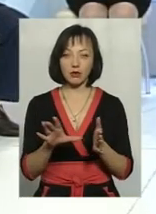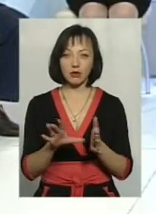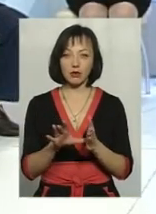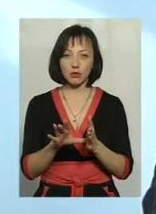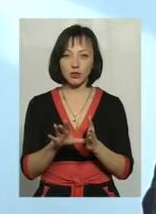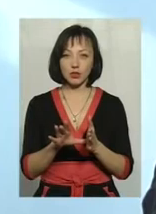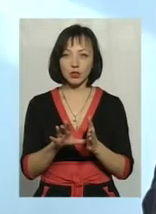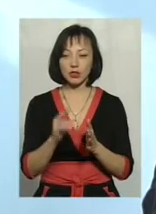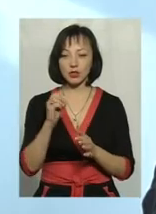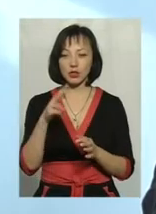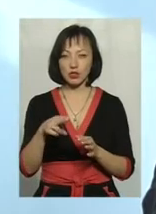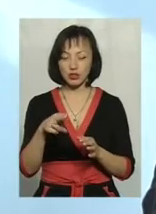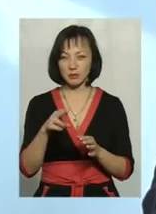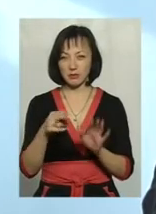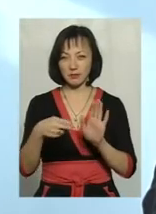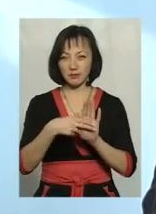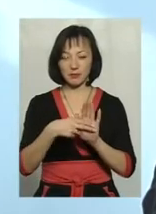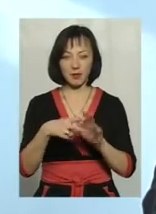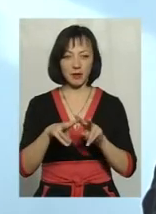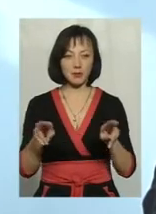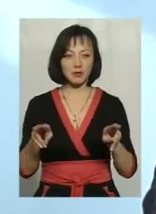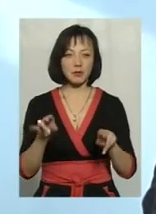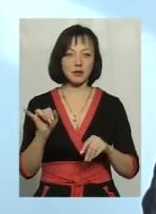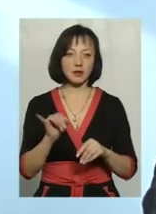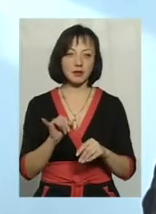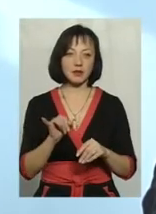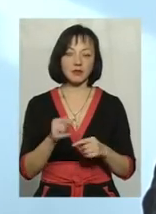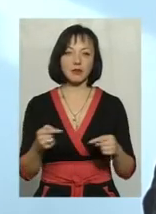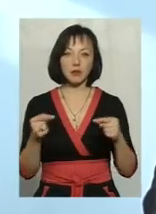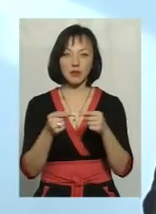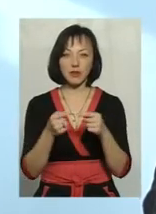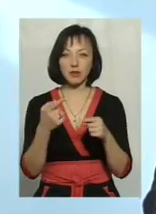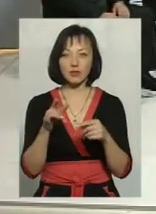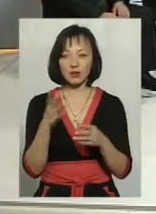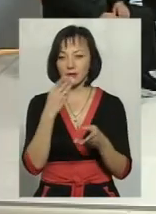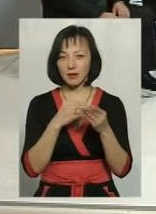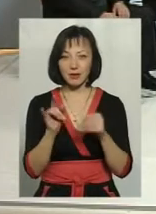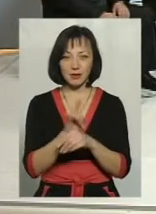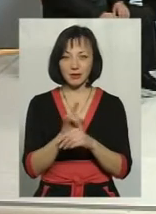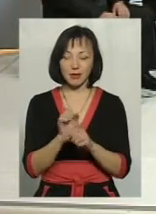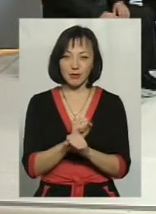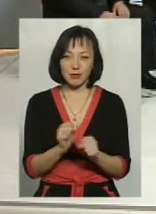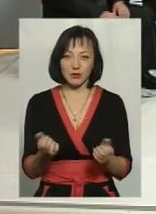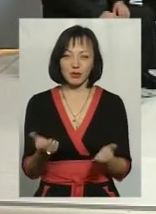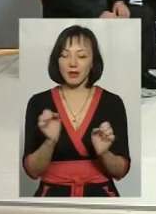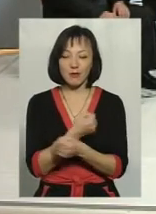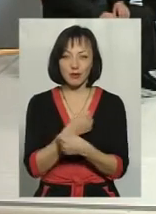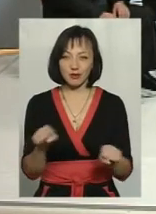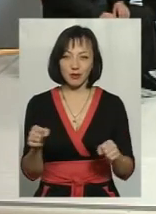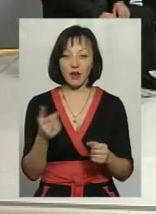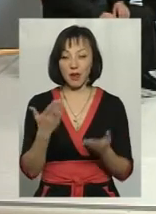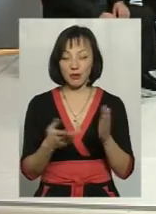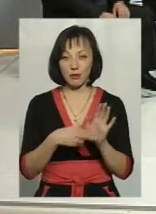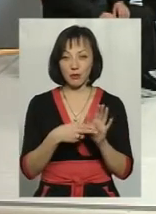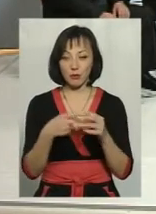Так, електронний чіп свого роду. І, свого роду. Так, і відповідно чіп вже не підробиш. Ну, якщо